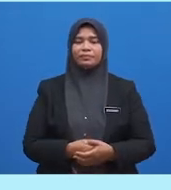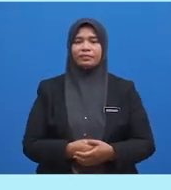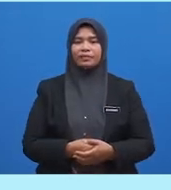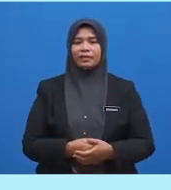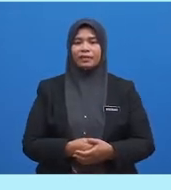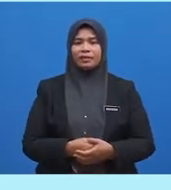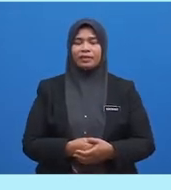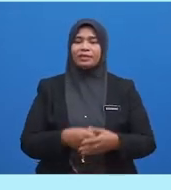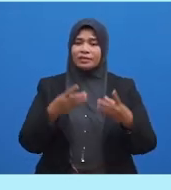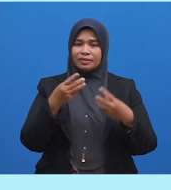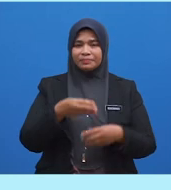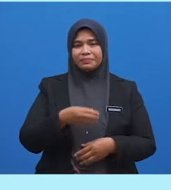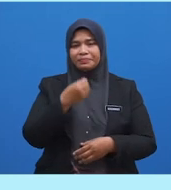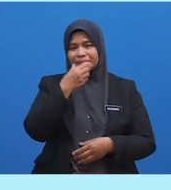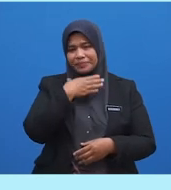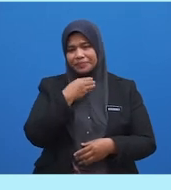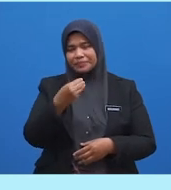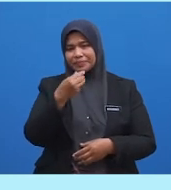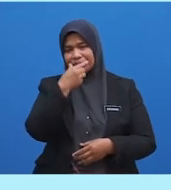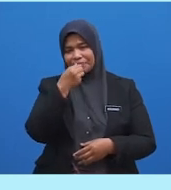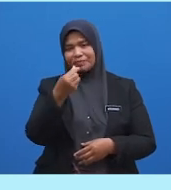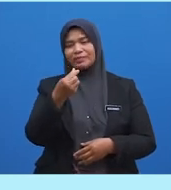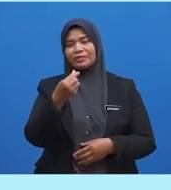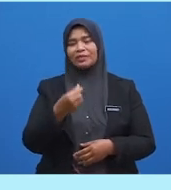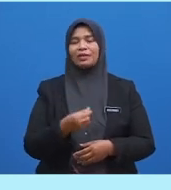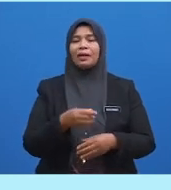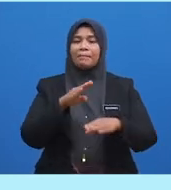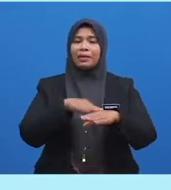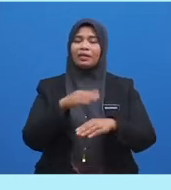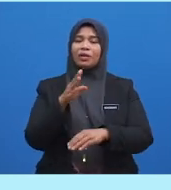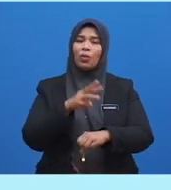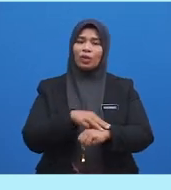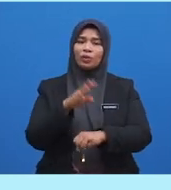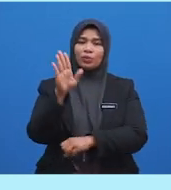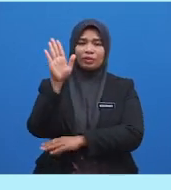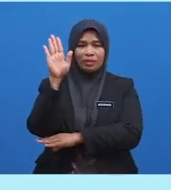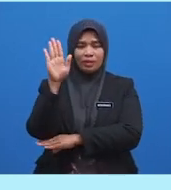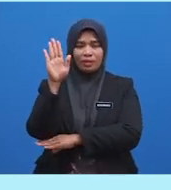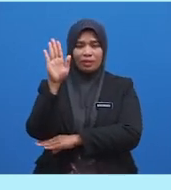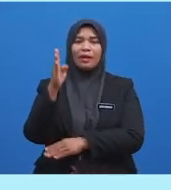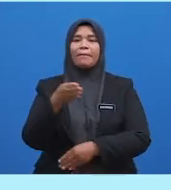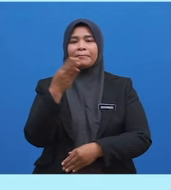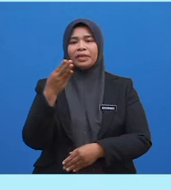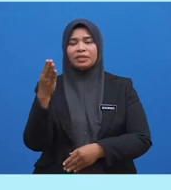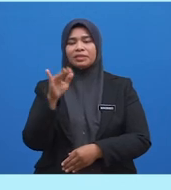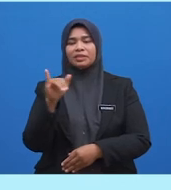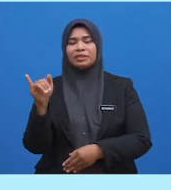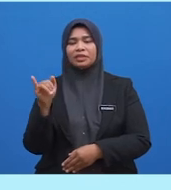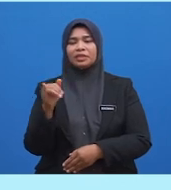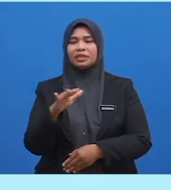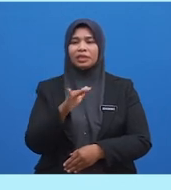Hm sedangnya pada waktu tengah hari Biasanya